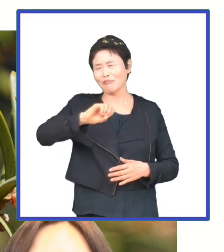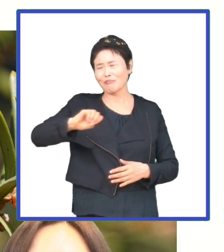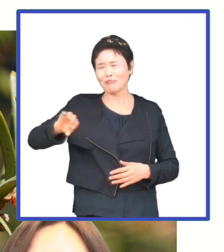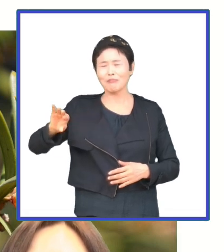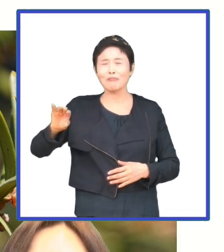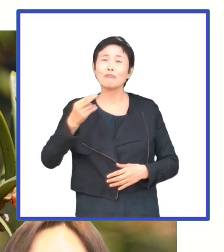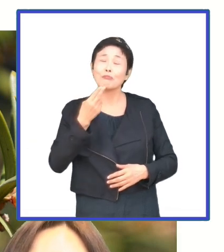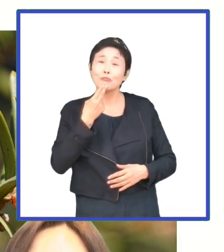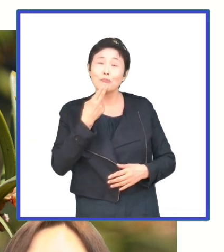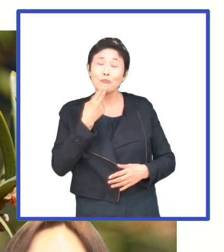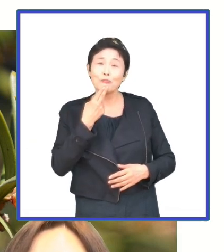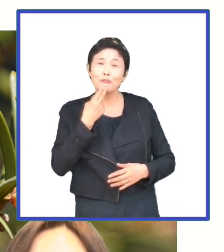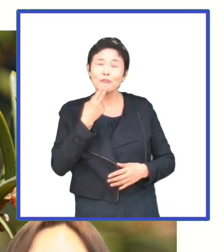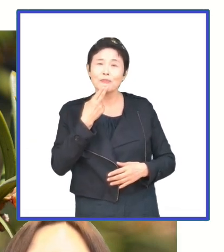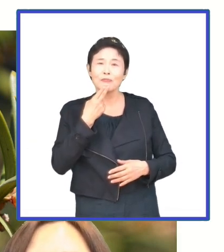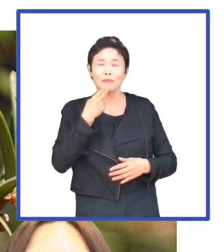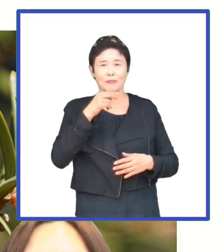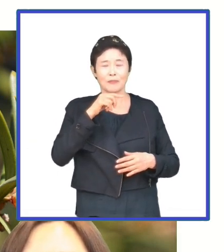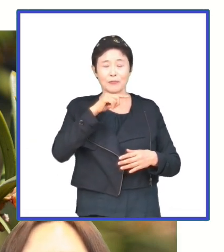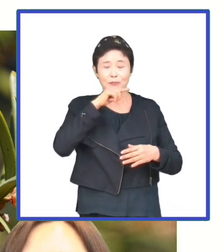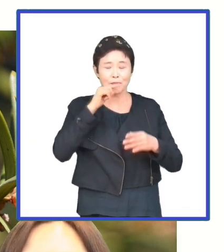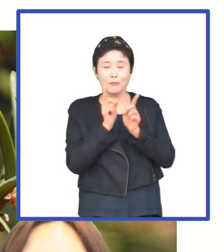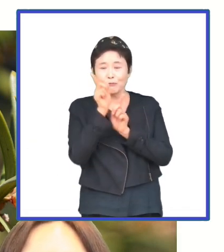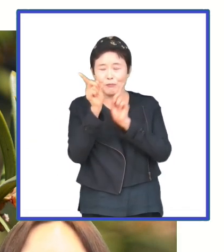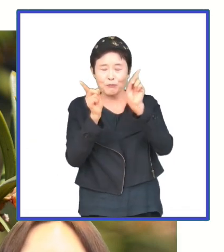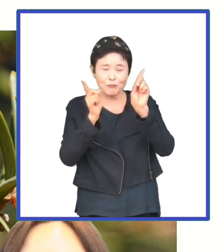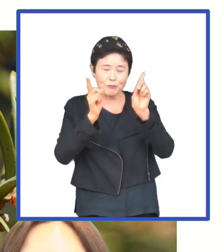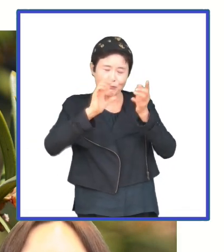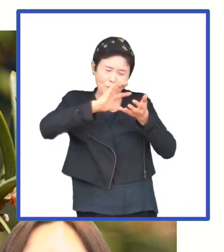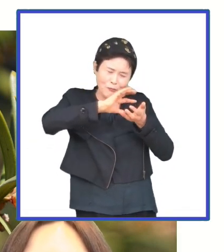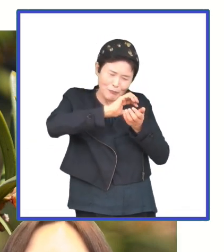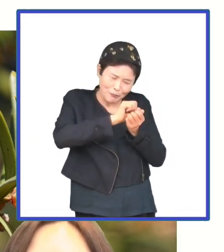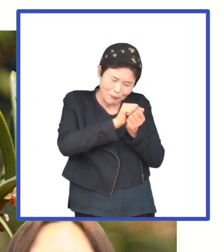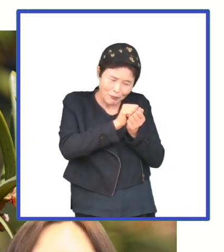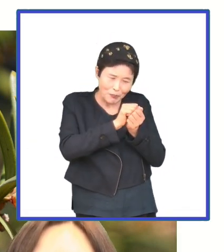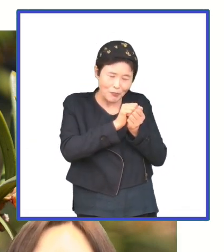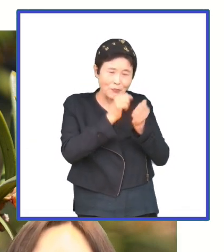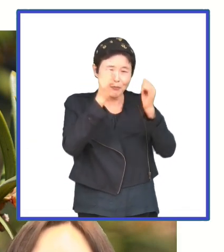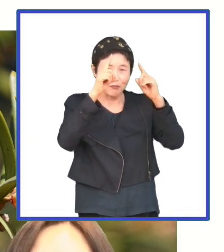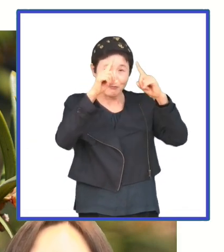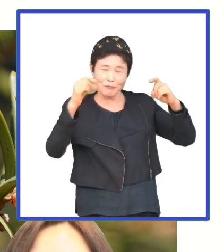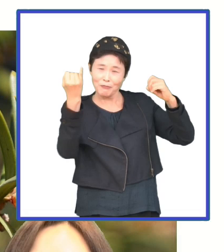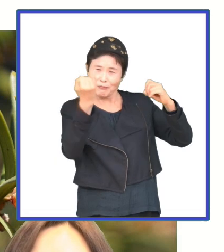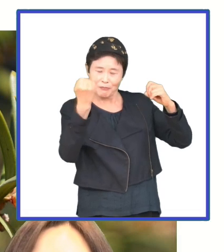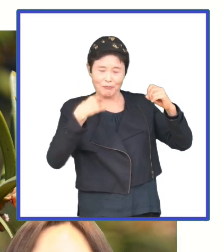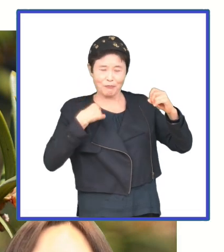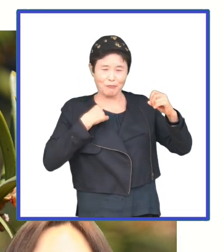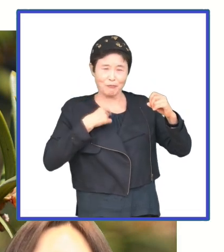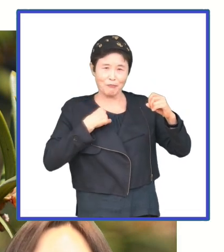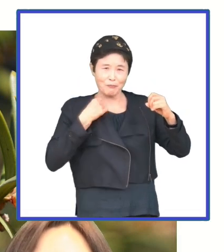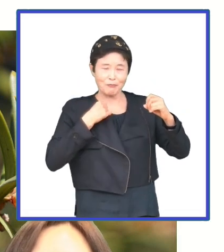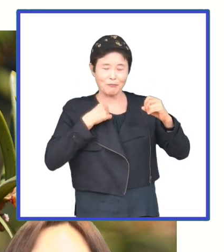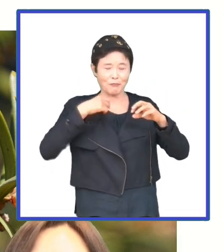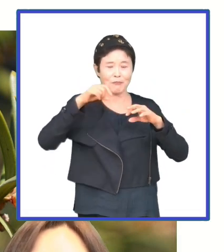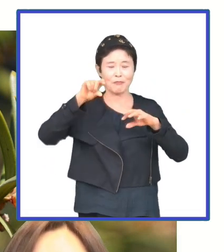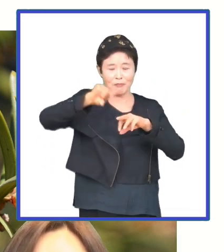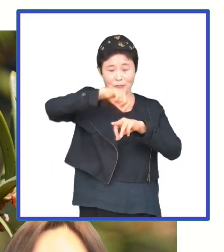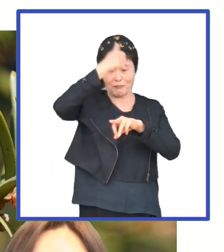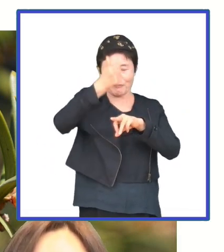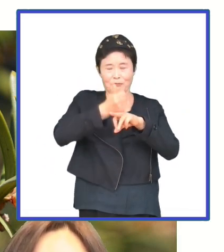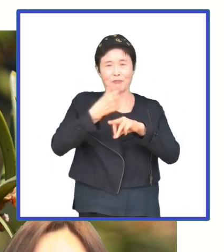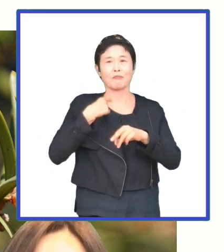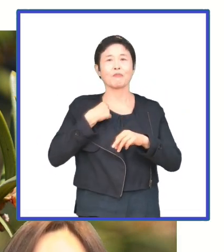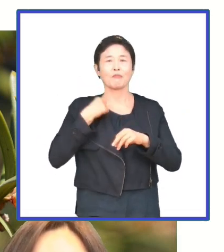붉은 줄기에서 추출한 액으로 궁녀들의 옷감을 치장하거나 임금의 골룡포를 염색할 때